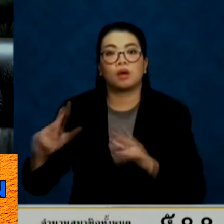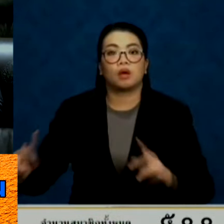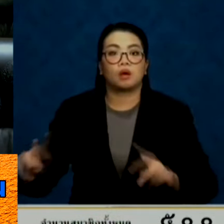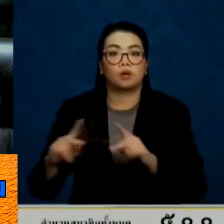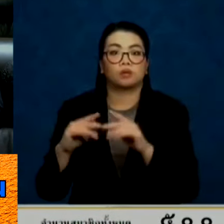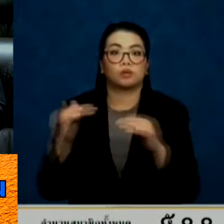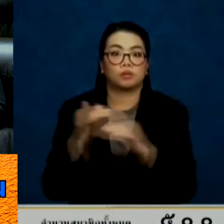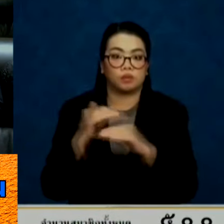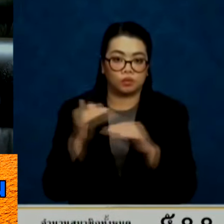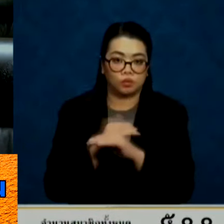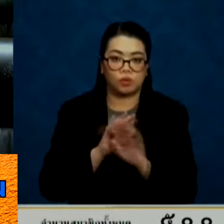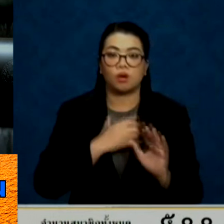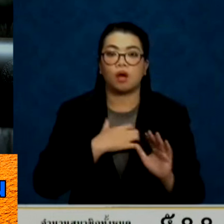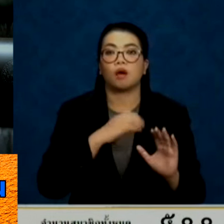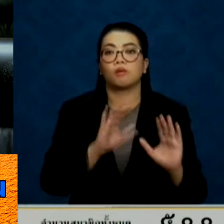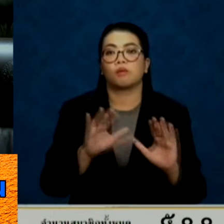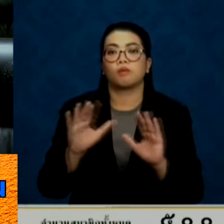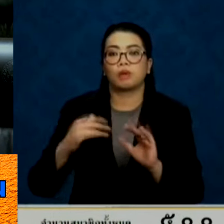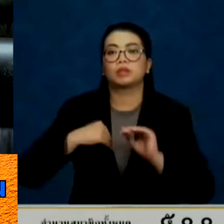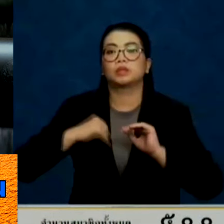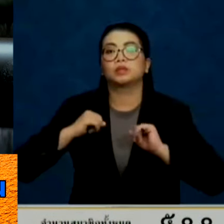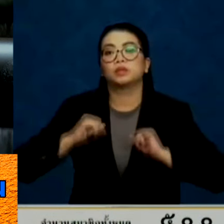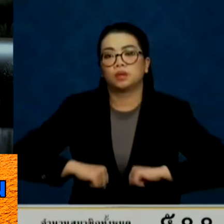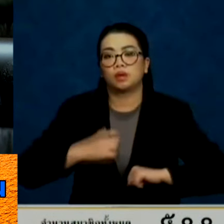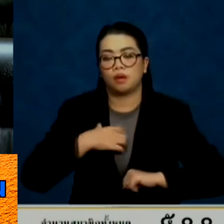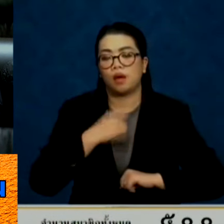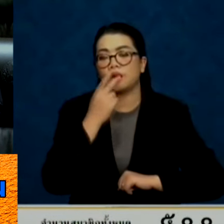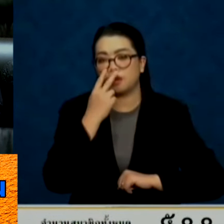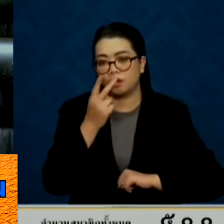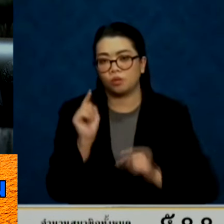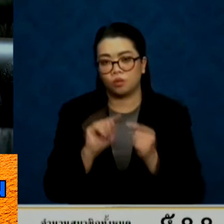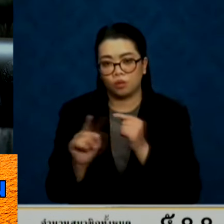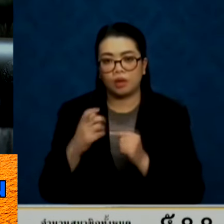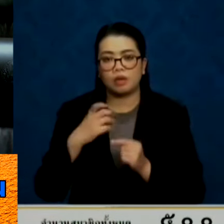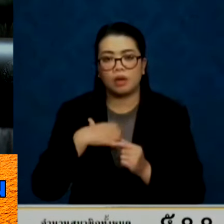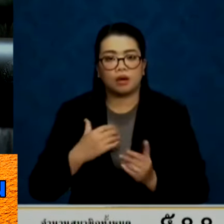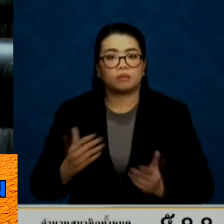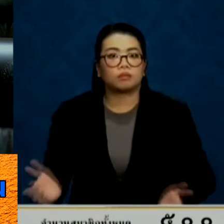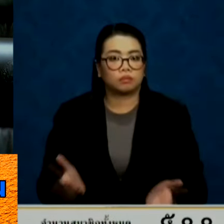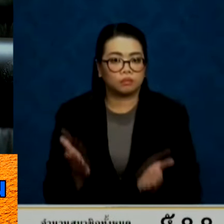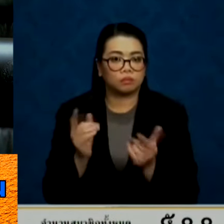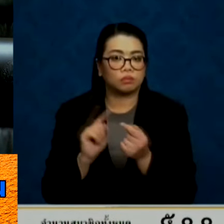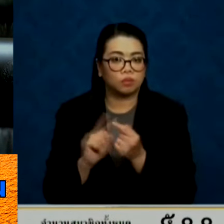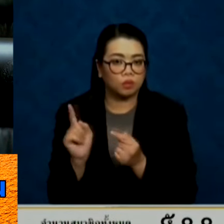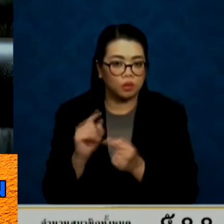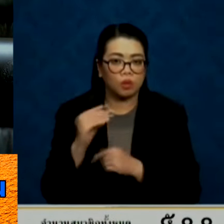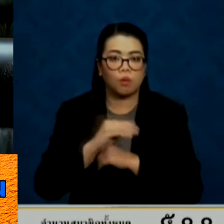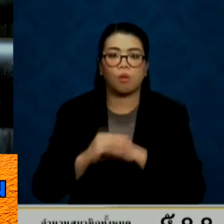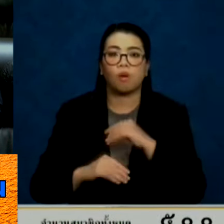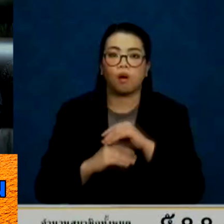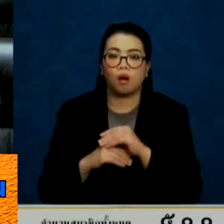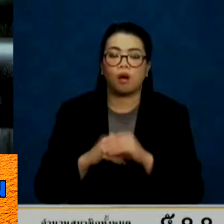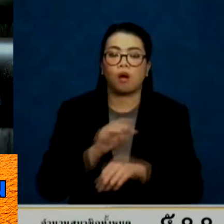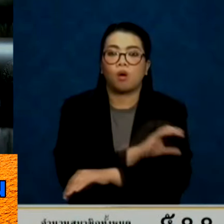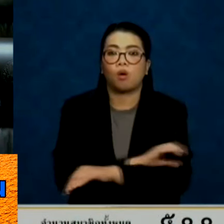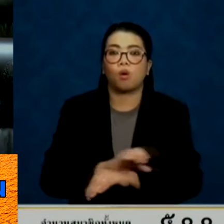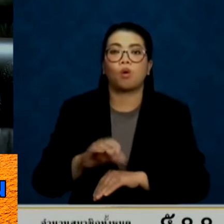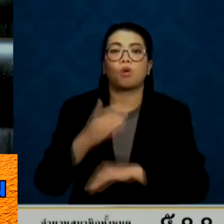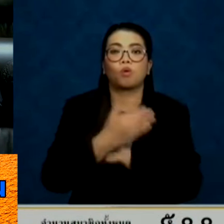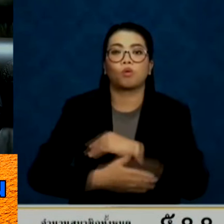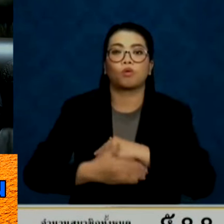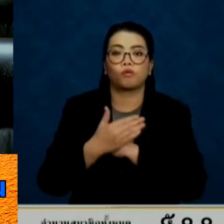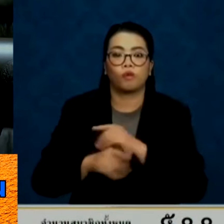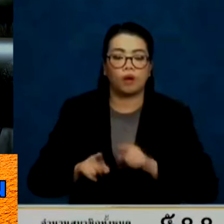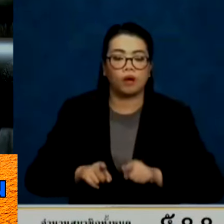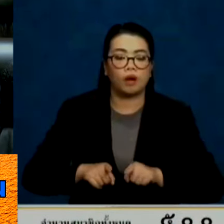สิ่หนึที่ผมยยืนหยันและหรเพอผู้fta